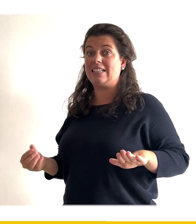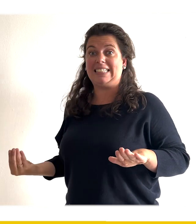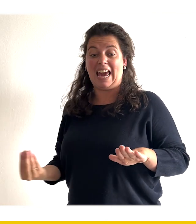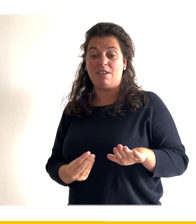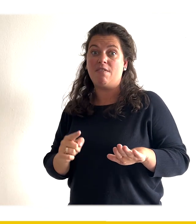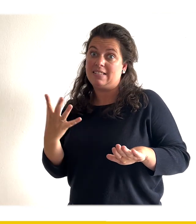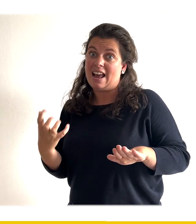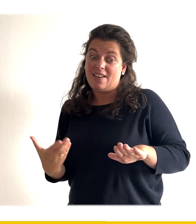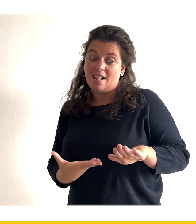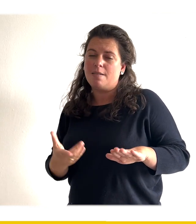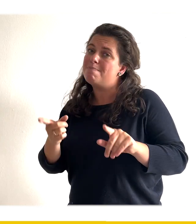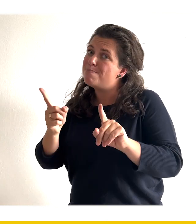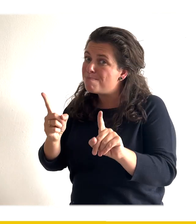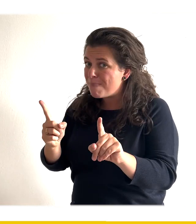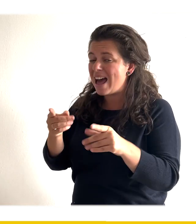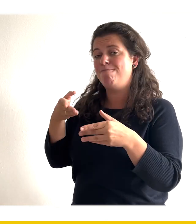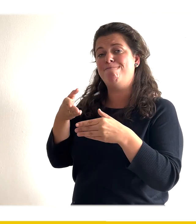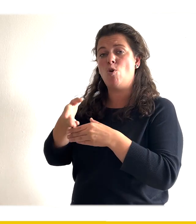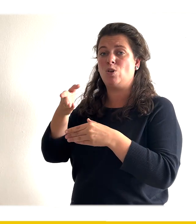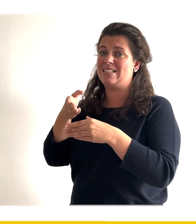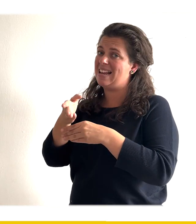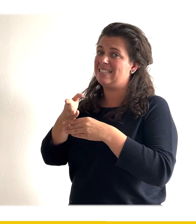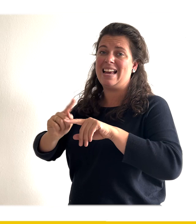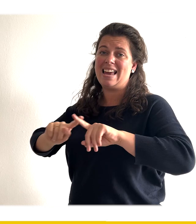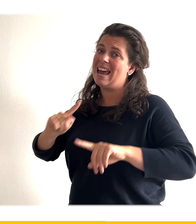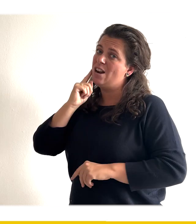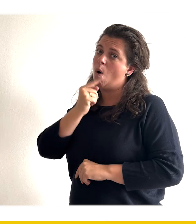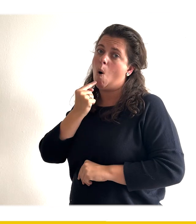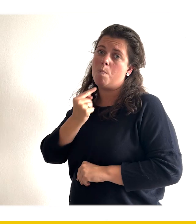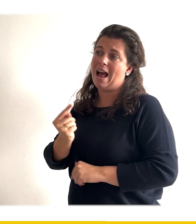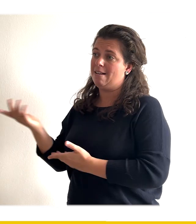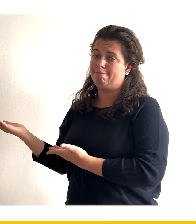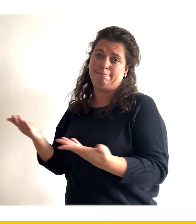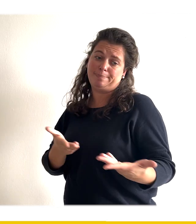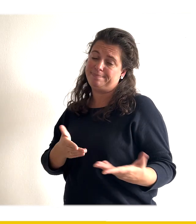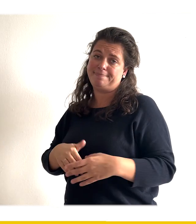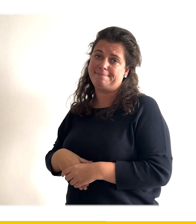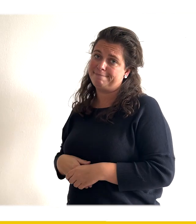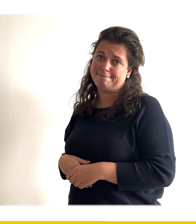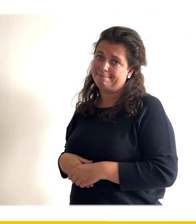Maar nog steeds geen opa.